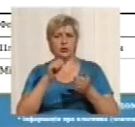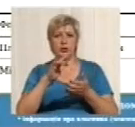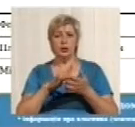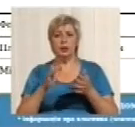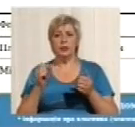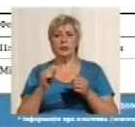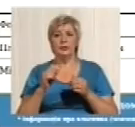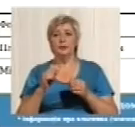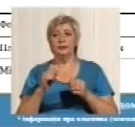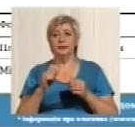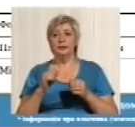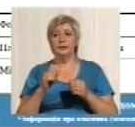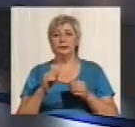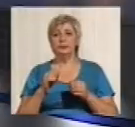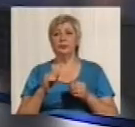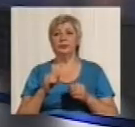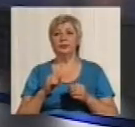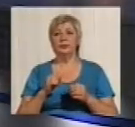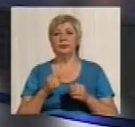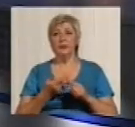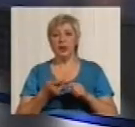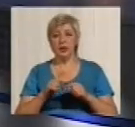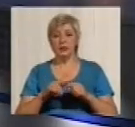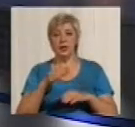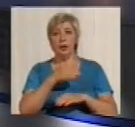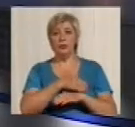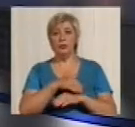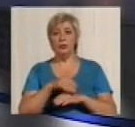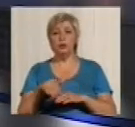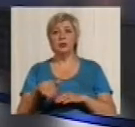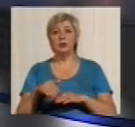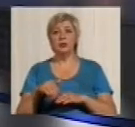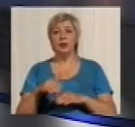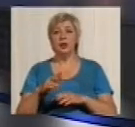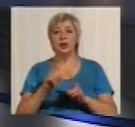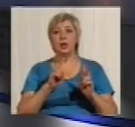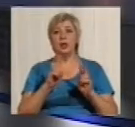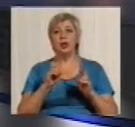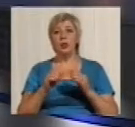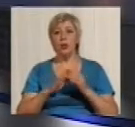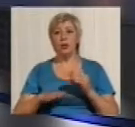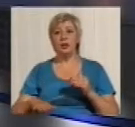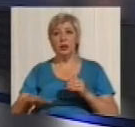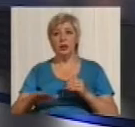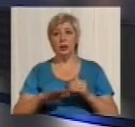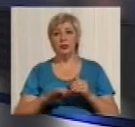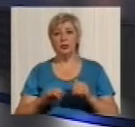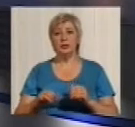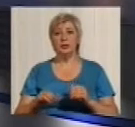Крут, 18Д. Це вулиця якої ділянки, пані Олександро?